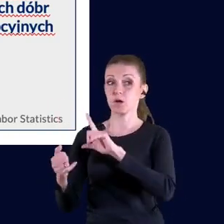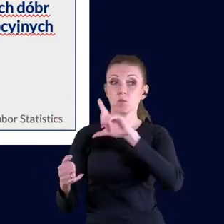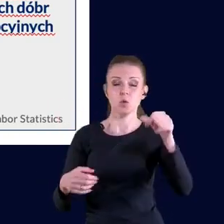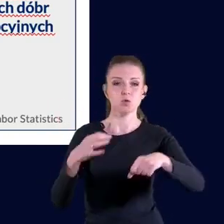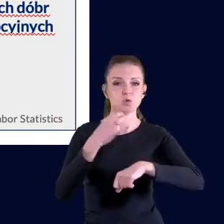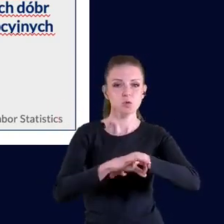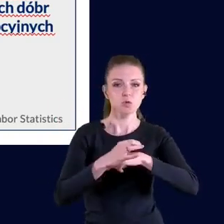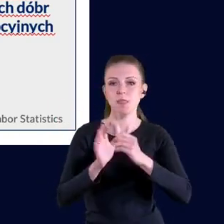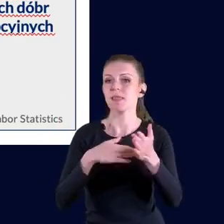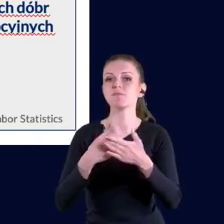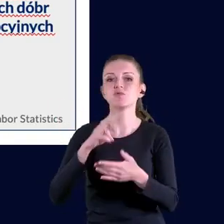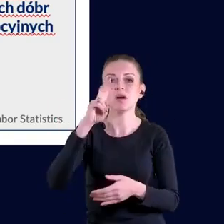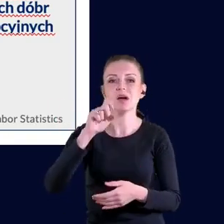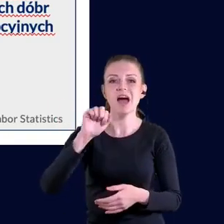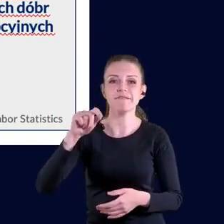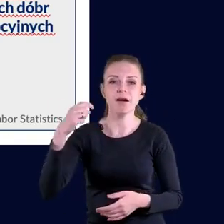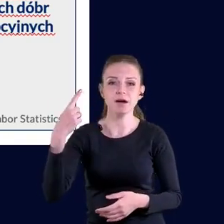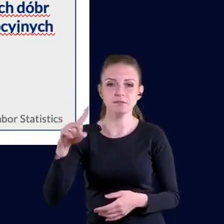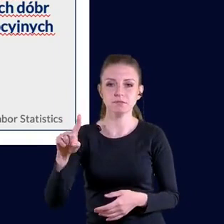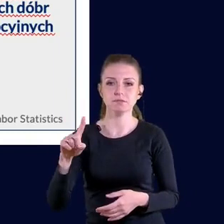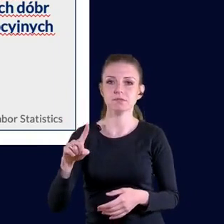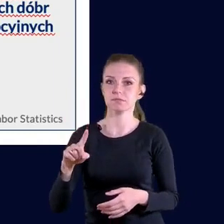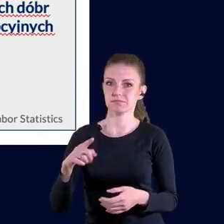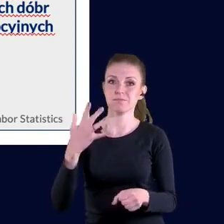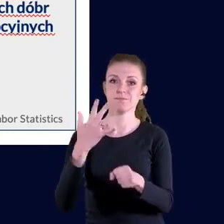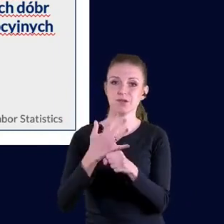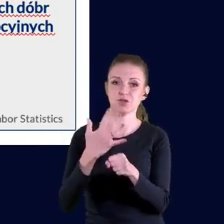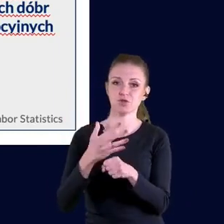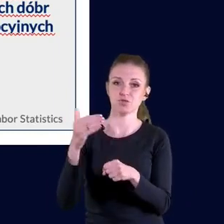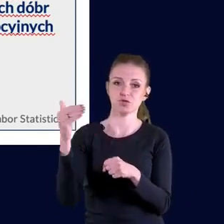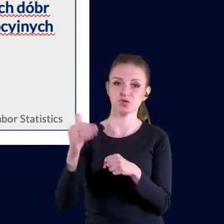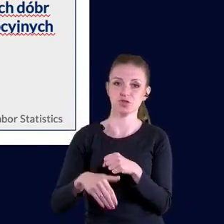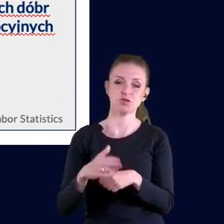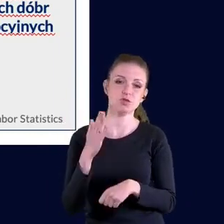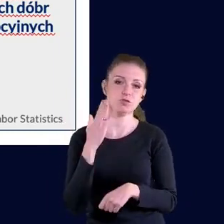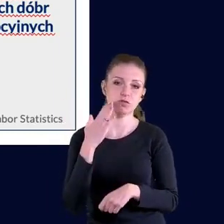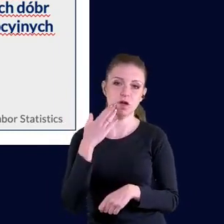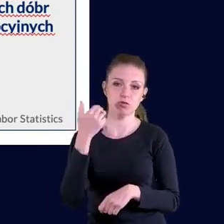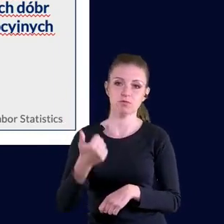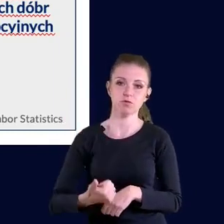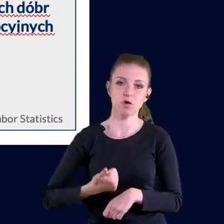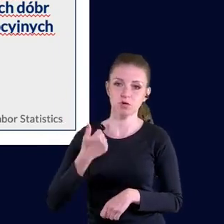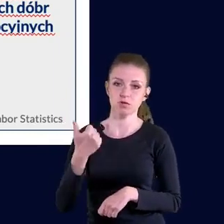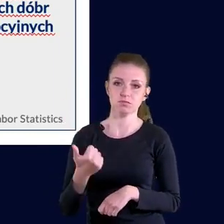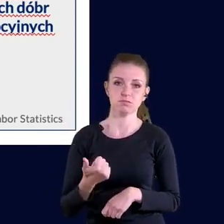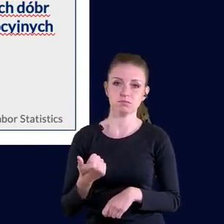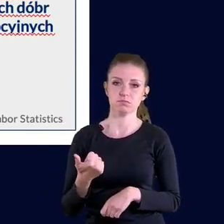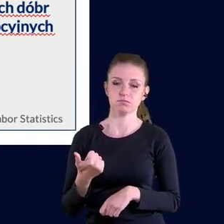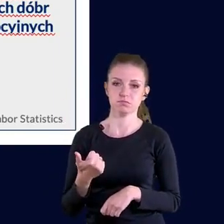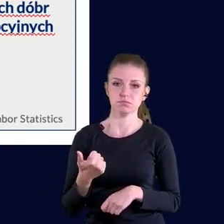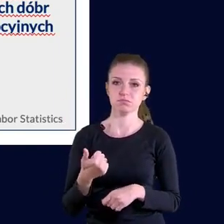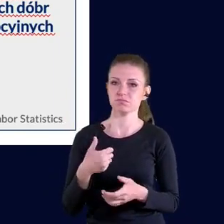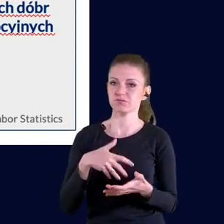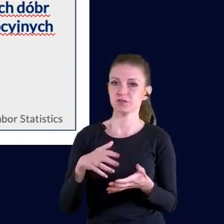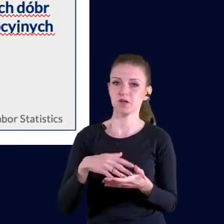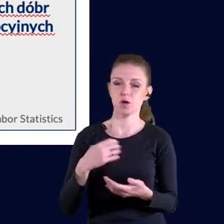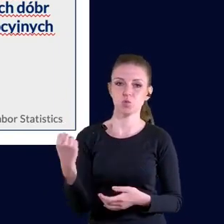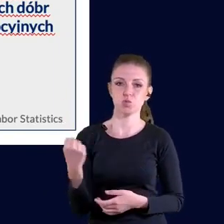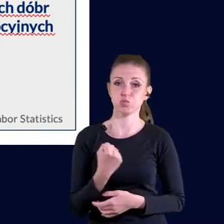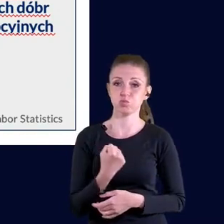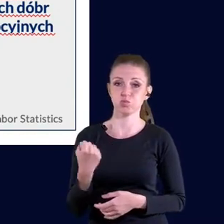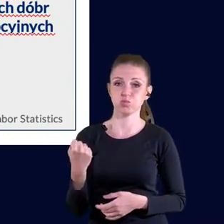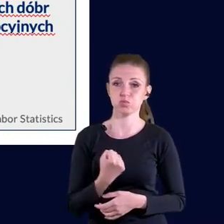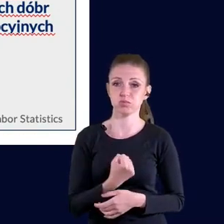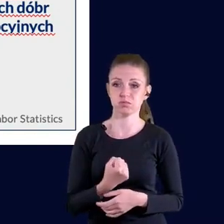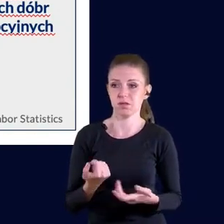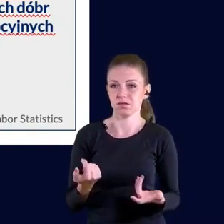wstawić z Harvard czy Stanford kosztuje 50 tysięcy dolarów rok Oczywiście oprócz tego trzeba zapłacić za